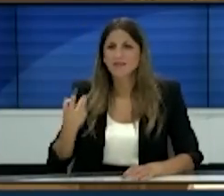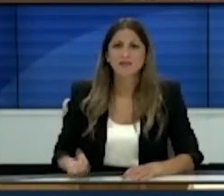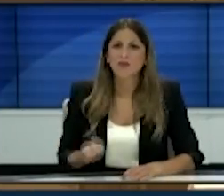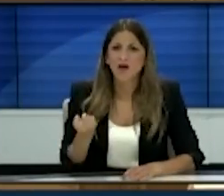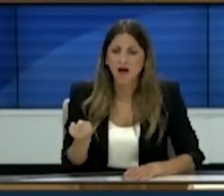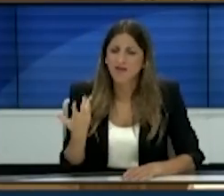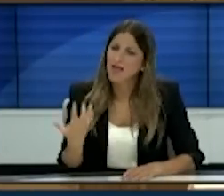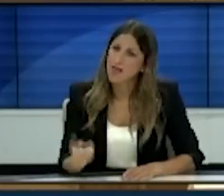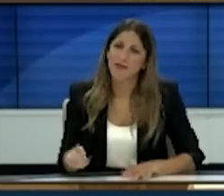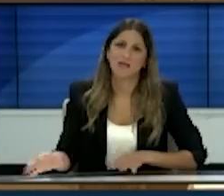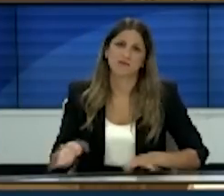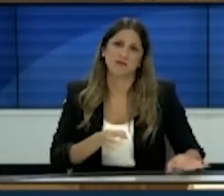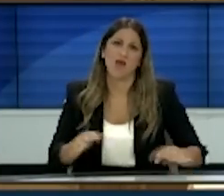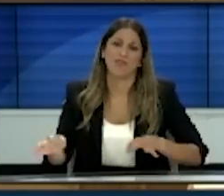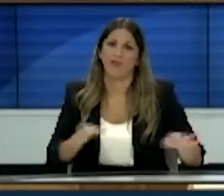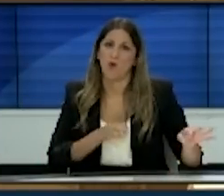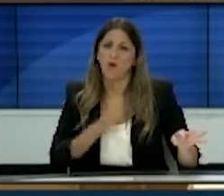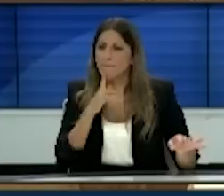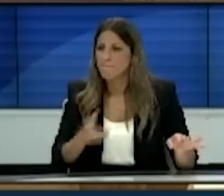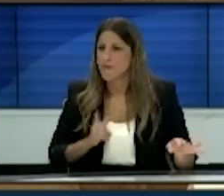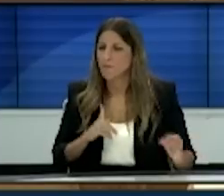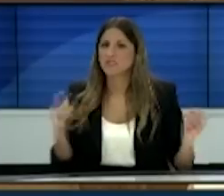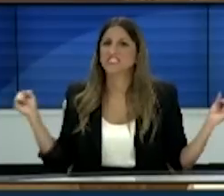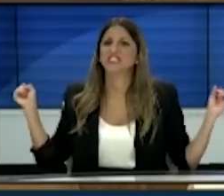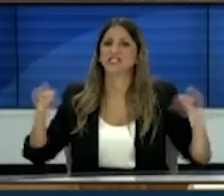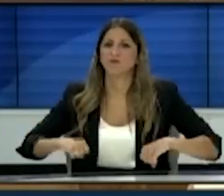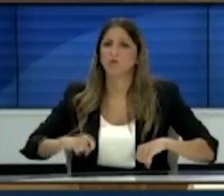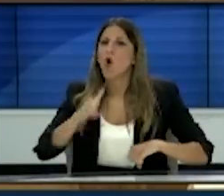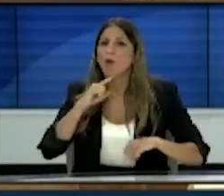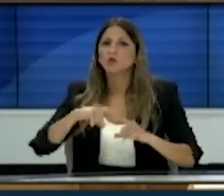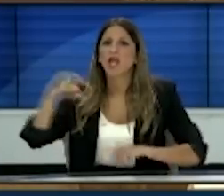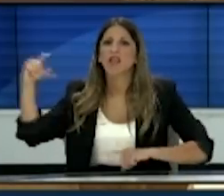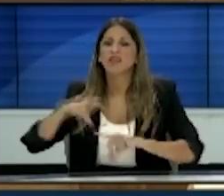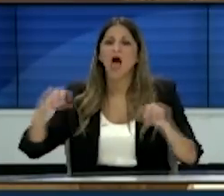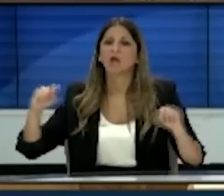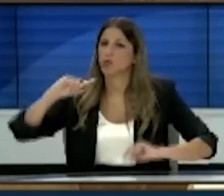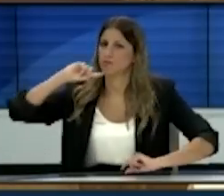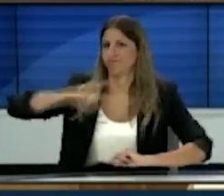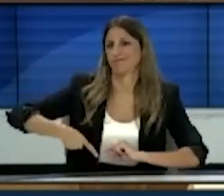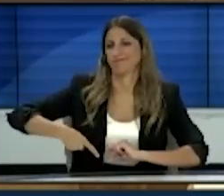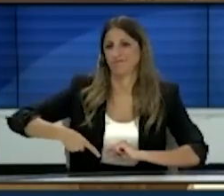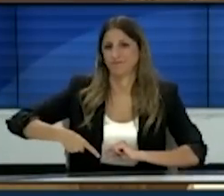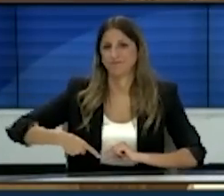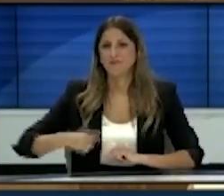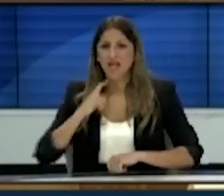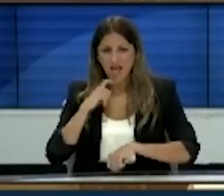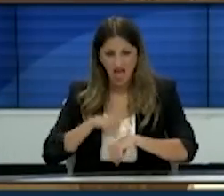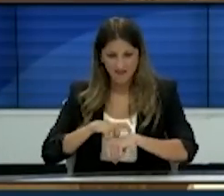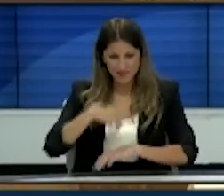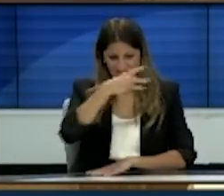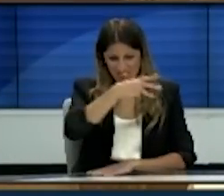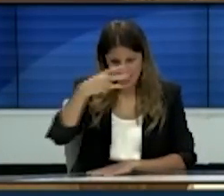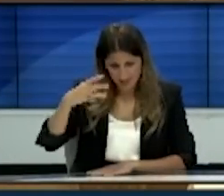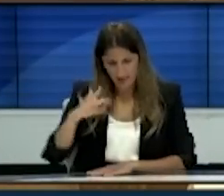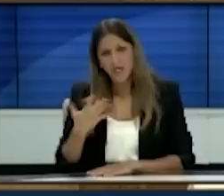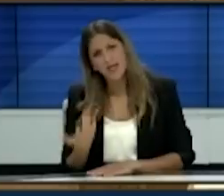οι μεθοδεύσεις για ένα συμβιβασμό με νατοϊκή βούλα. Σε όλα αυτά, ο ΣΥΡΙΖΑ ή το ΠΑΣΟΚ